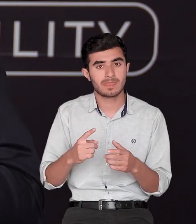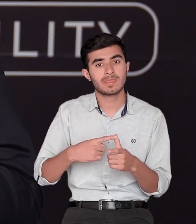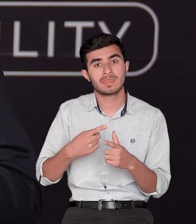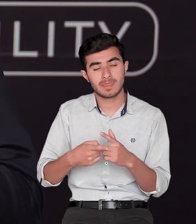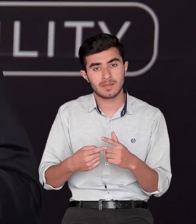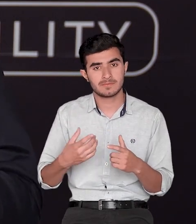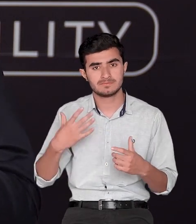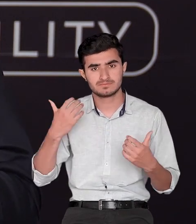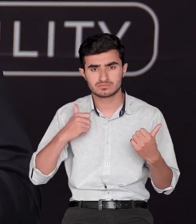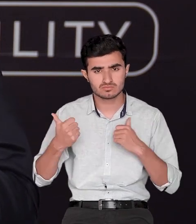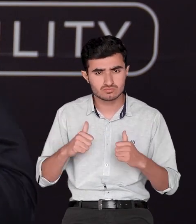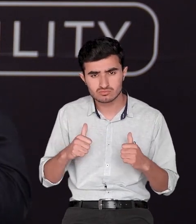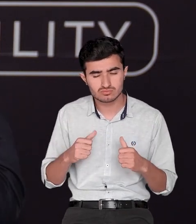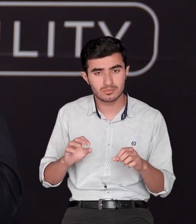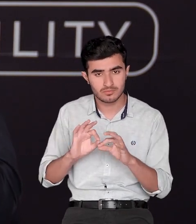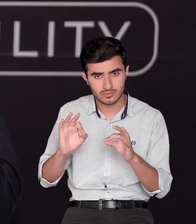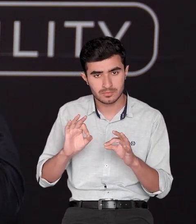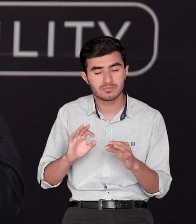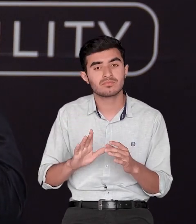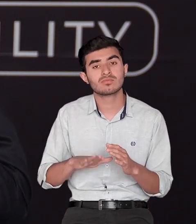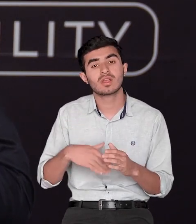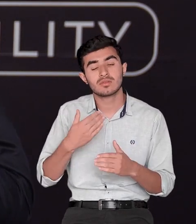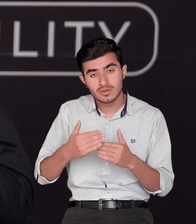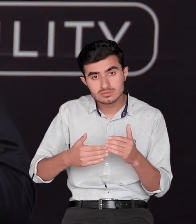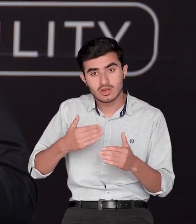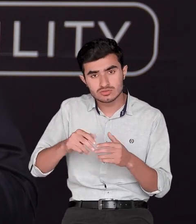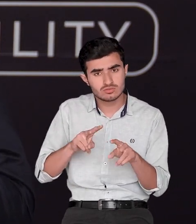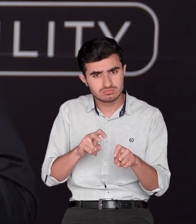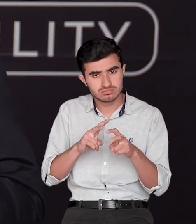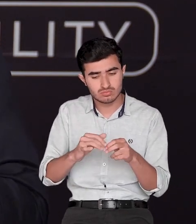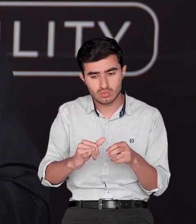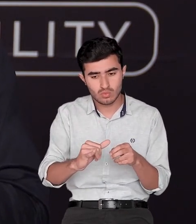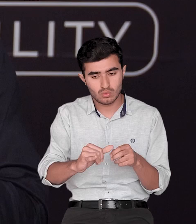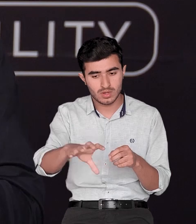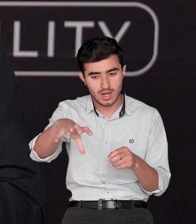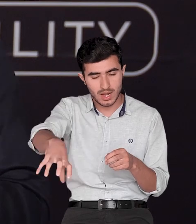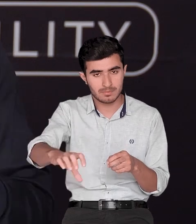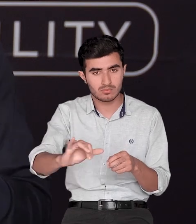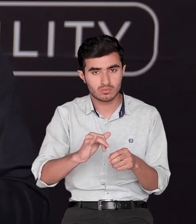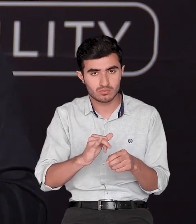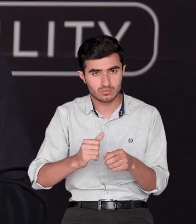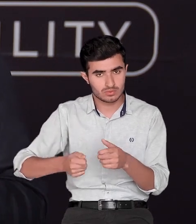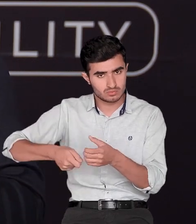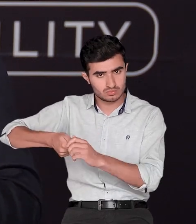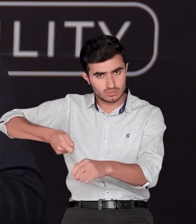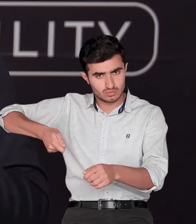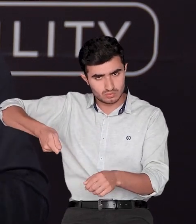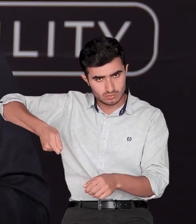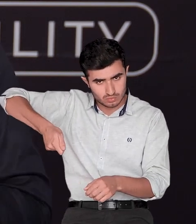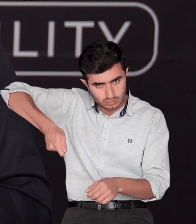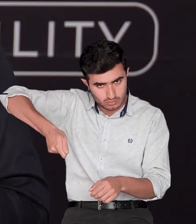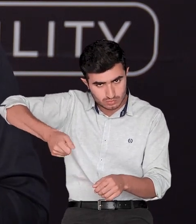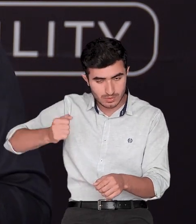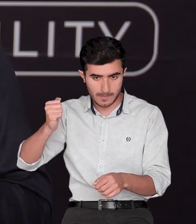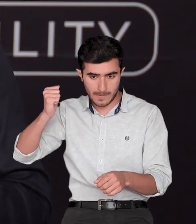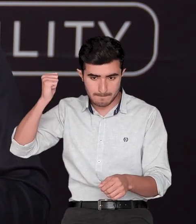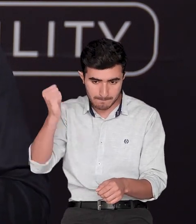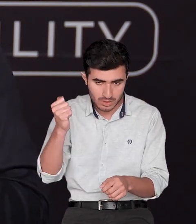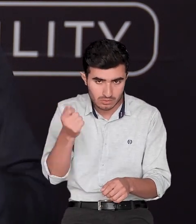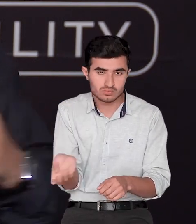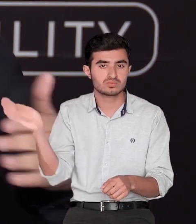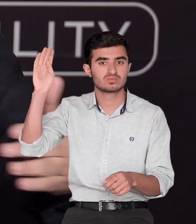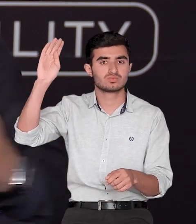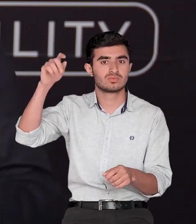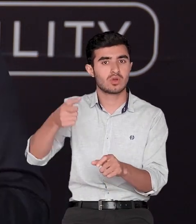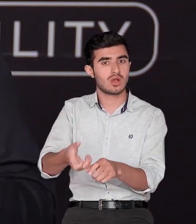जैसे जैसे वो उसके क्लोज आ रहा है तो उसने अपना एम बनाना है और उस पैग को उठाना है। तो ये 8 से 9 सेकंड के अंदर अंदर उसने करना है और उसके